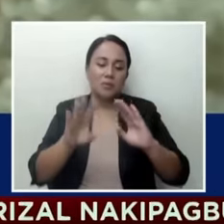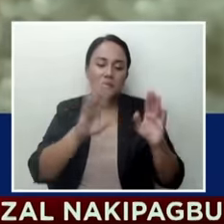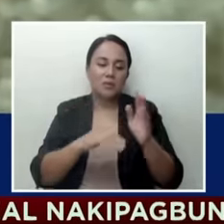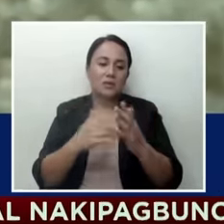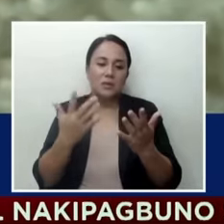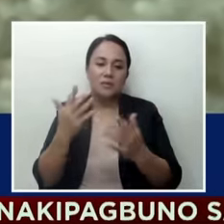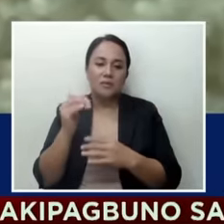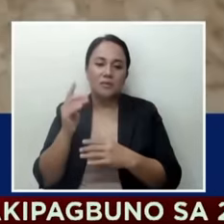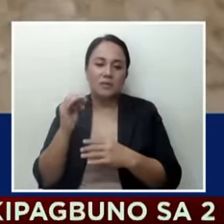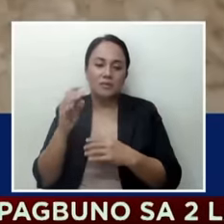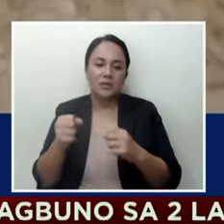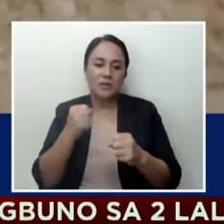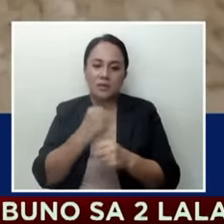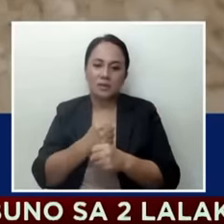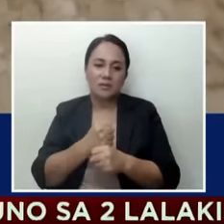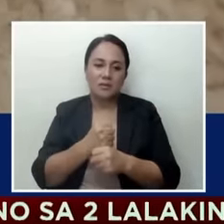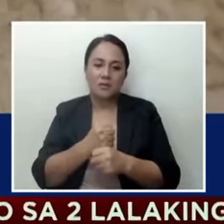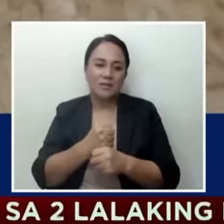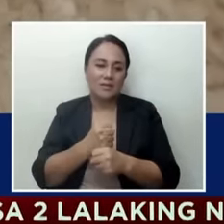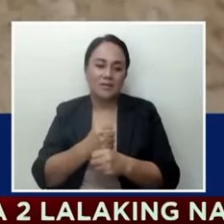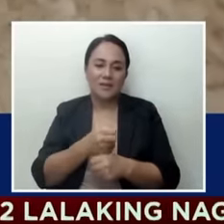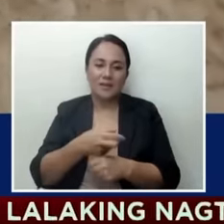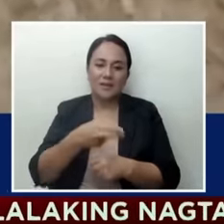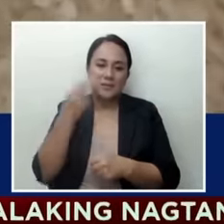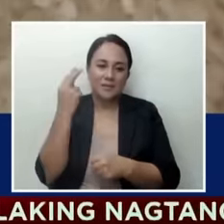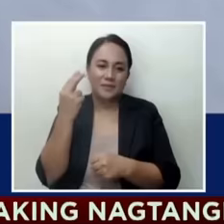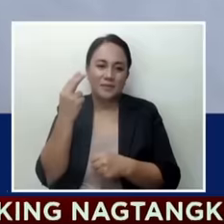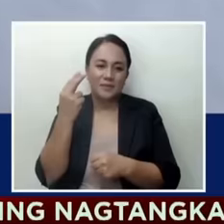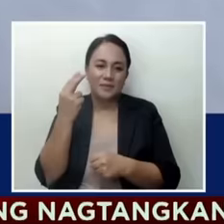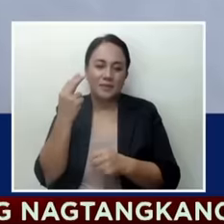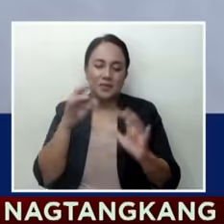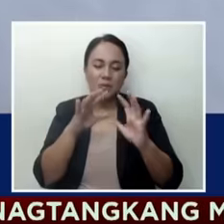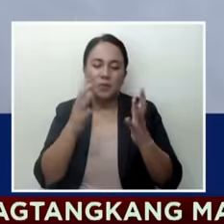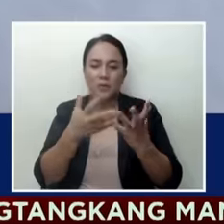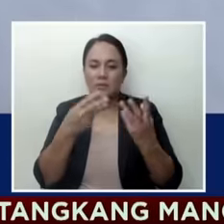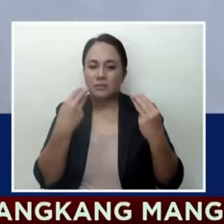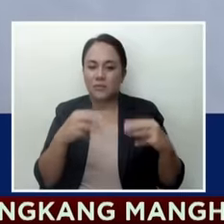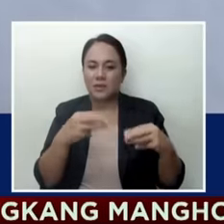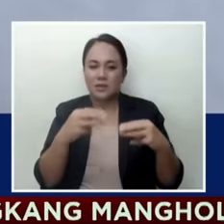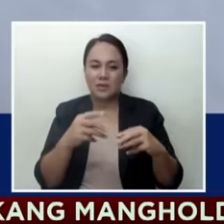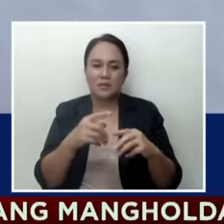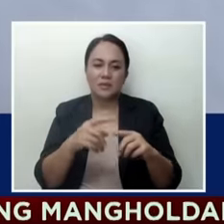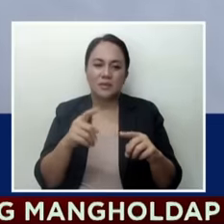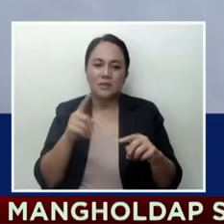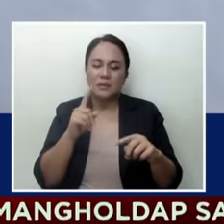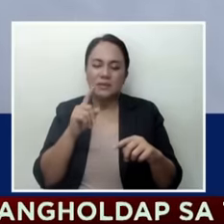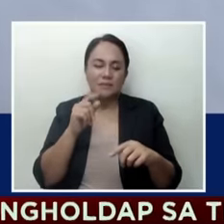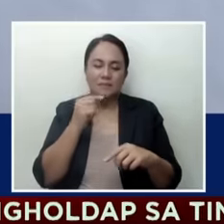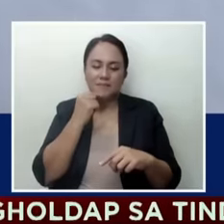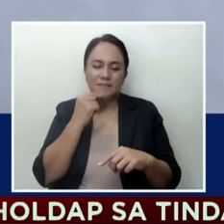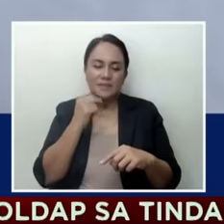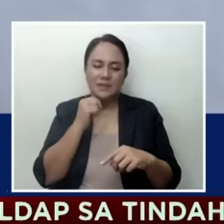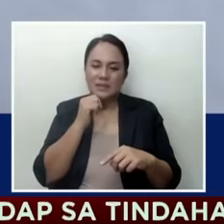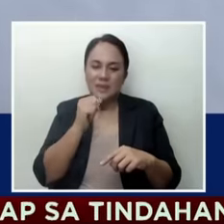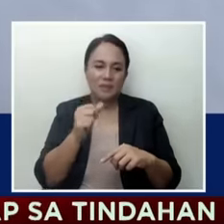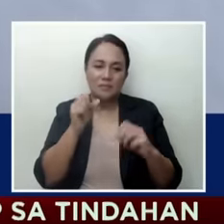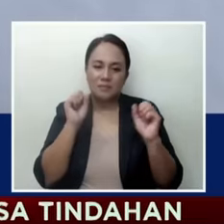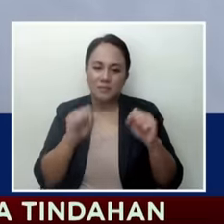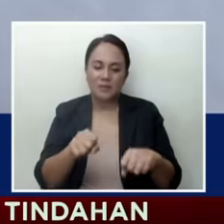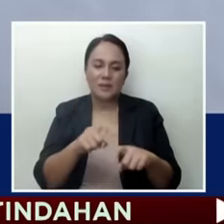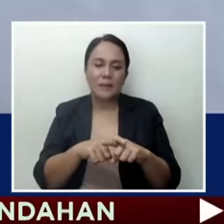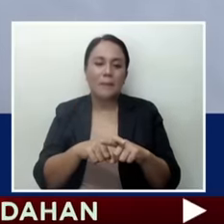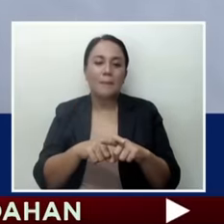15-year high world sa world market. So today, that is not possible. But with